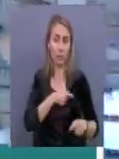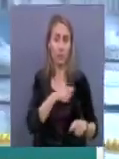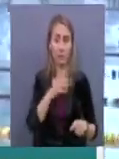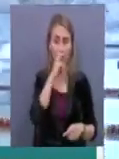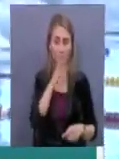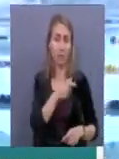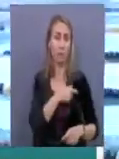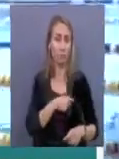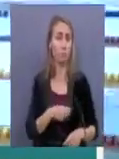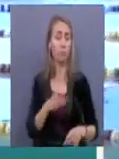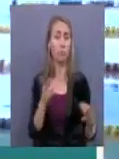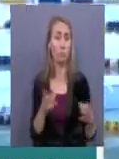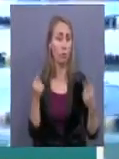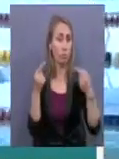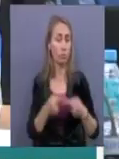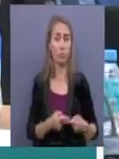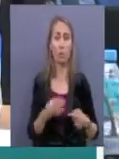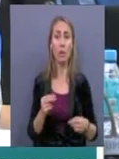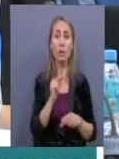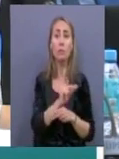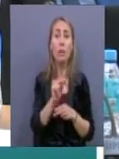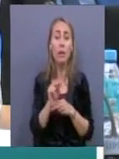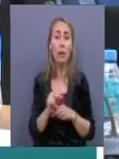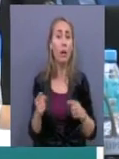жобасында қамту көзделіп отырғанын жеткізді.